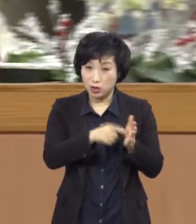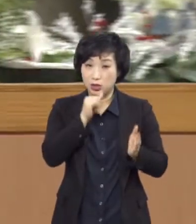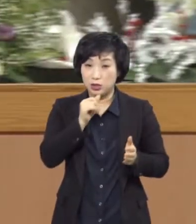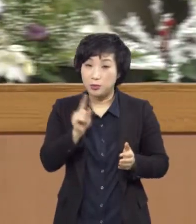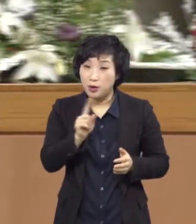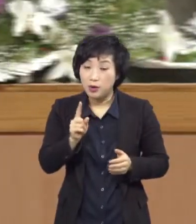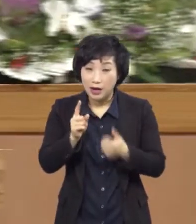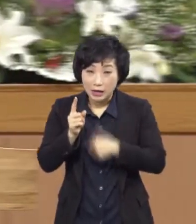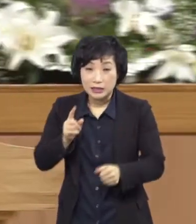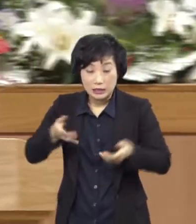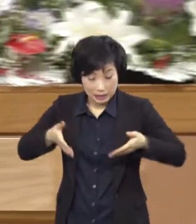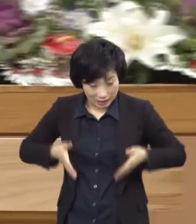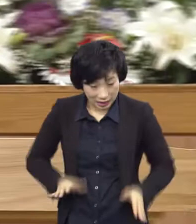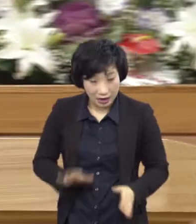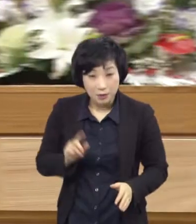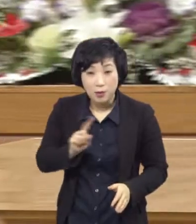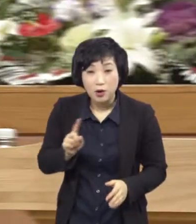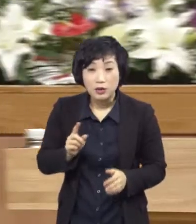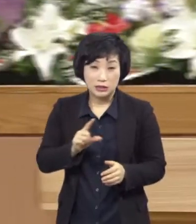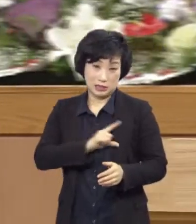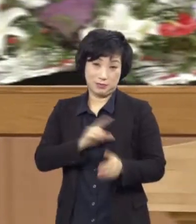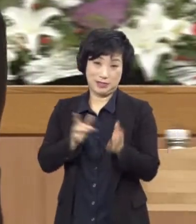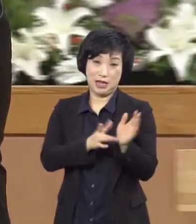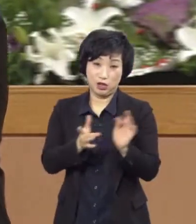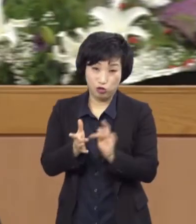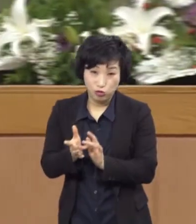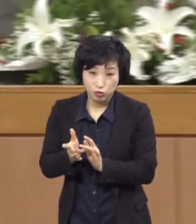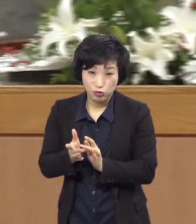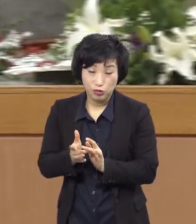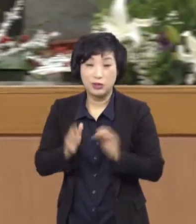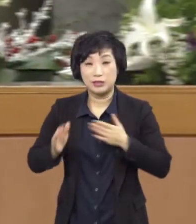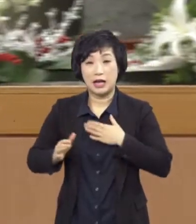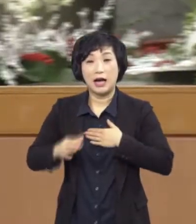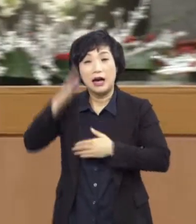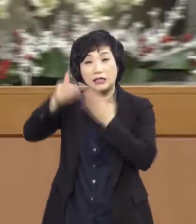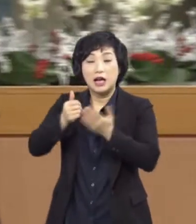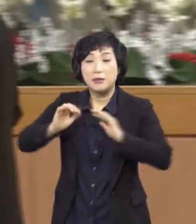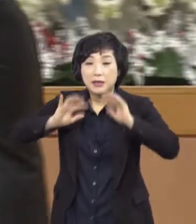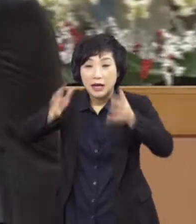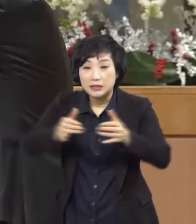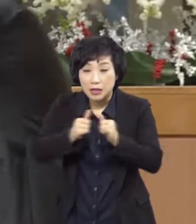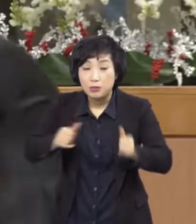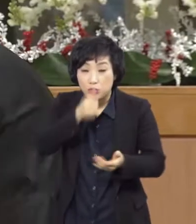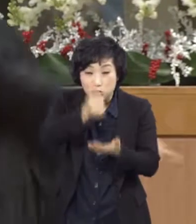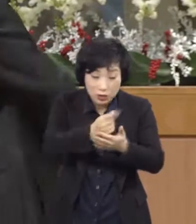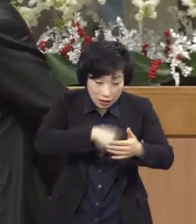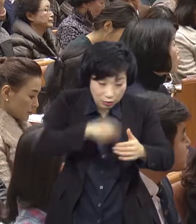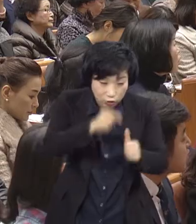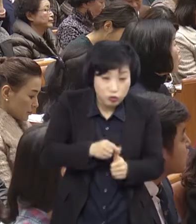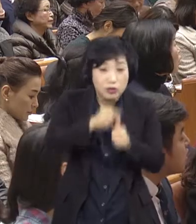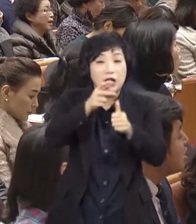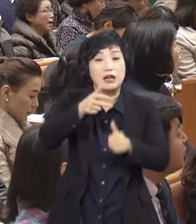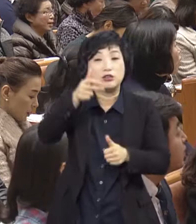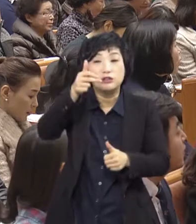이름을 예수라하라. 이는 내 백성을 죄에서 구원할 자이심 이니라.